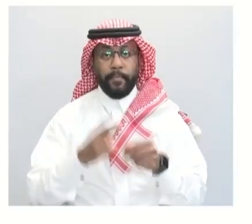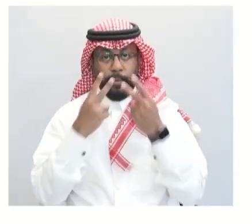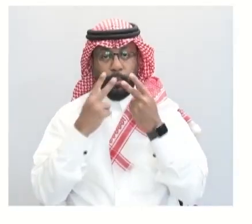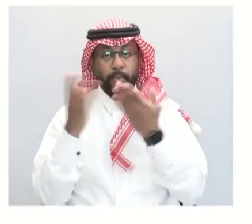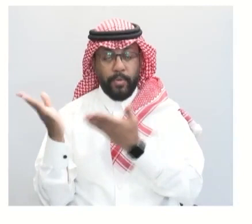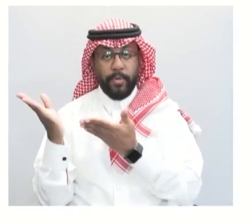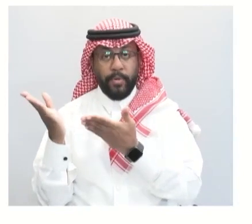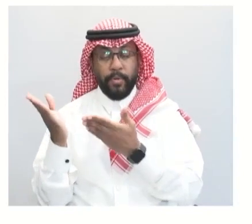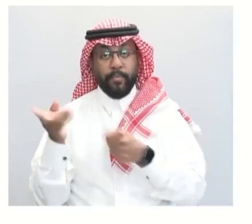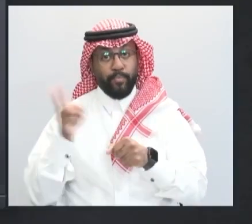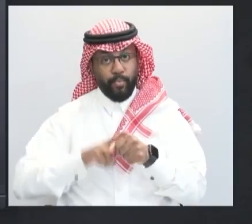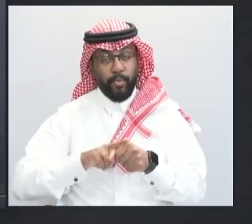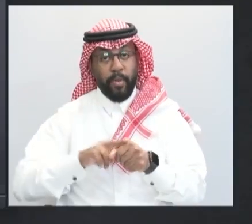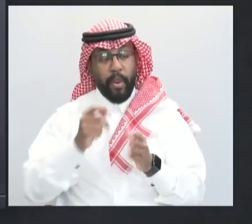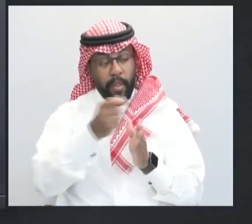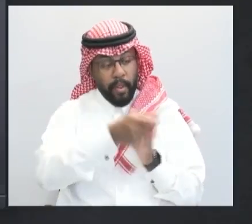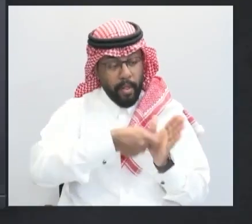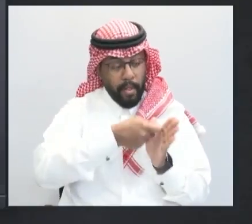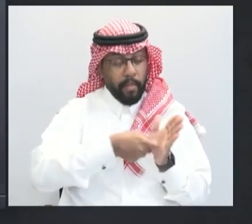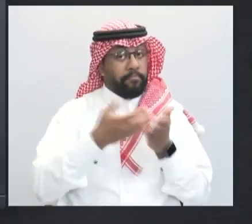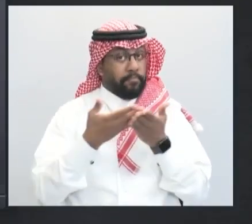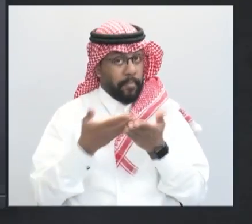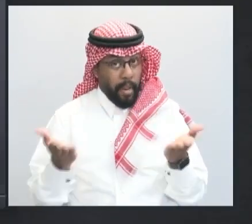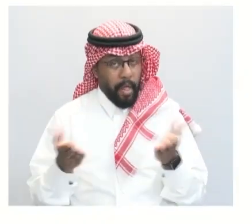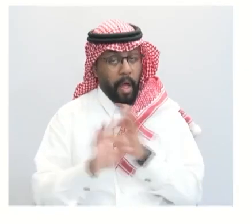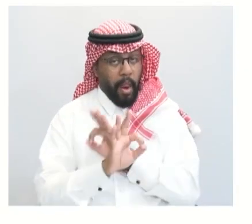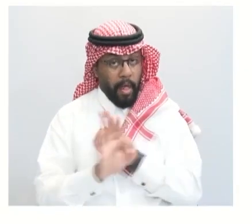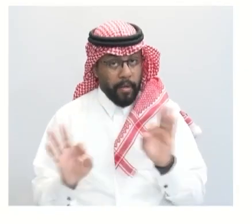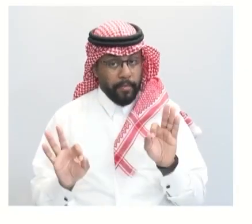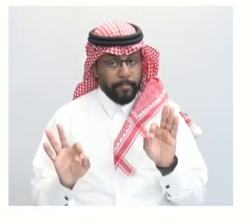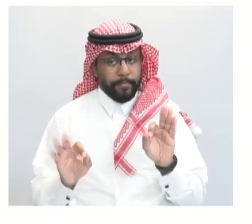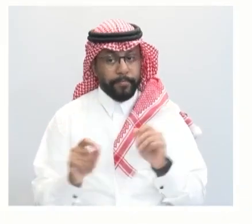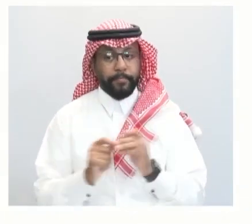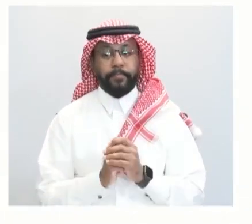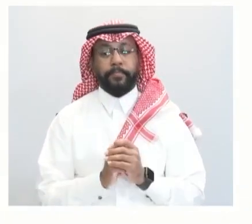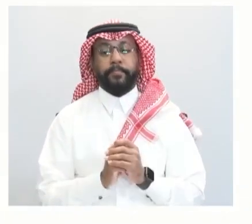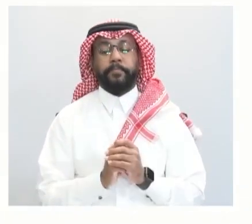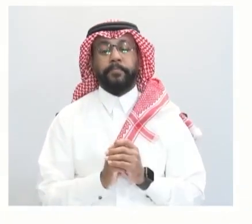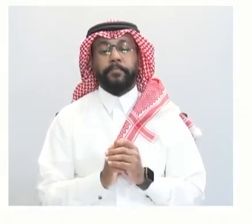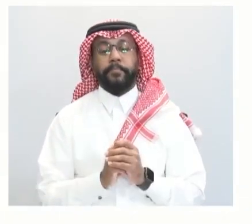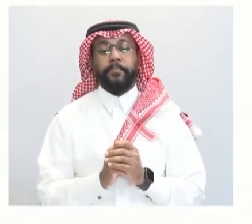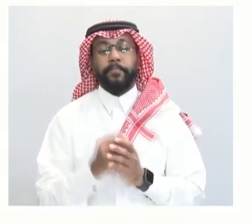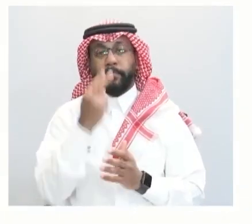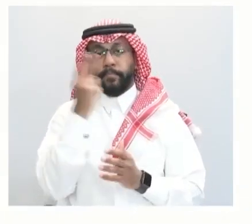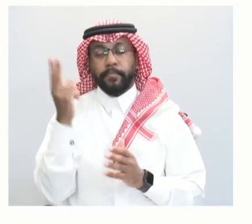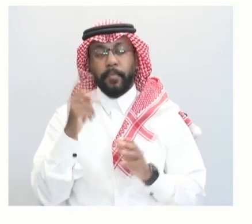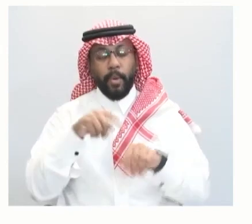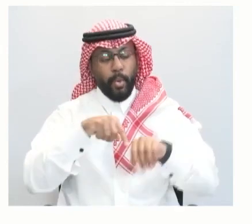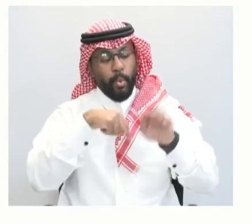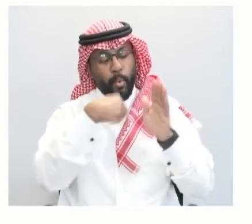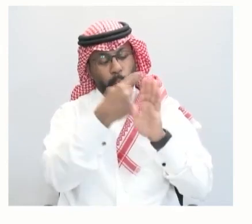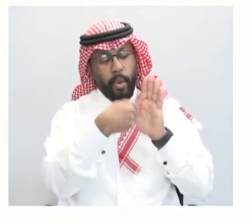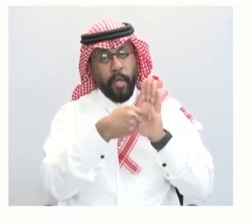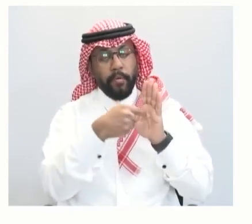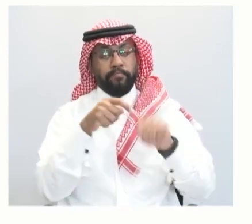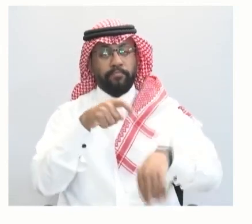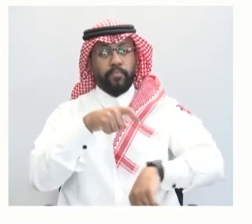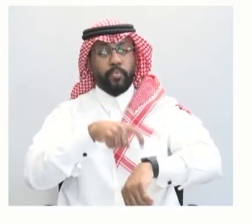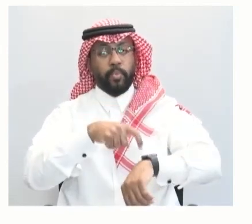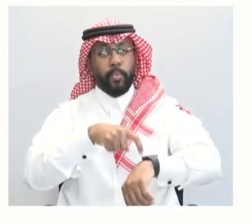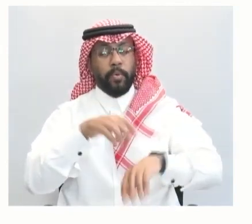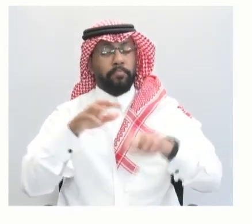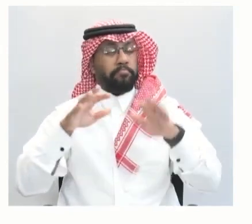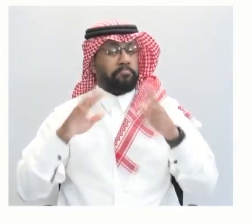الان انتهيتم يا ابطال من حل التدريب السادس ننظر هنا الى الوقت الذي تشير اليه هذه الساعه